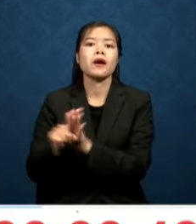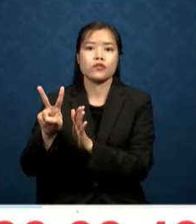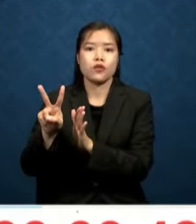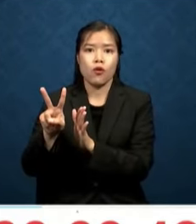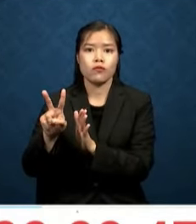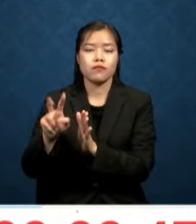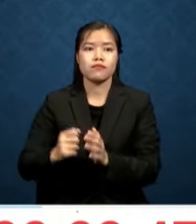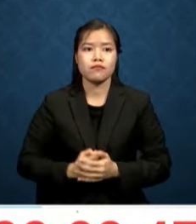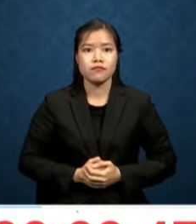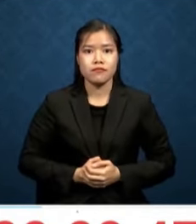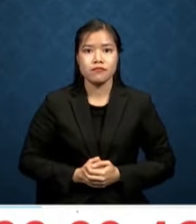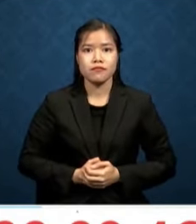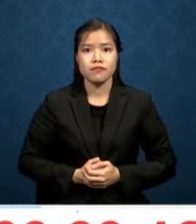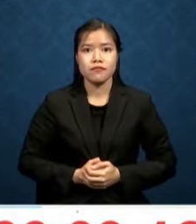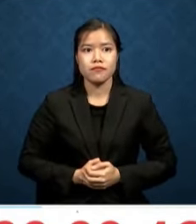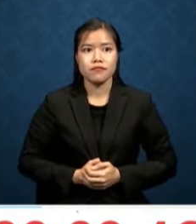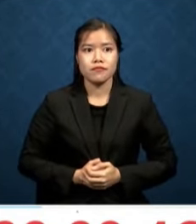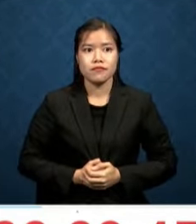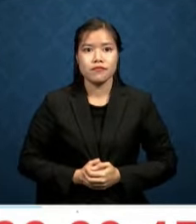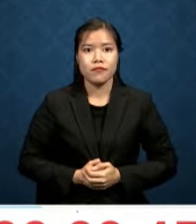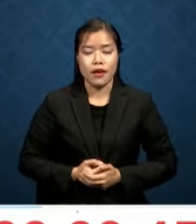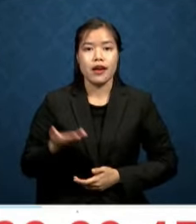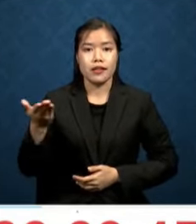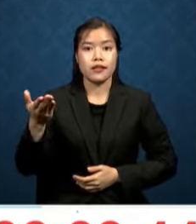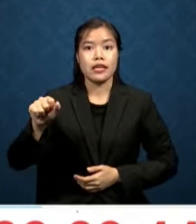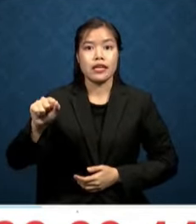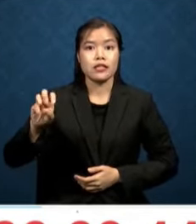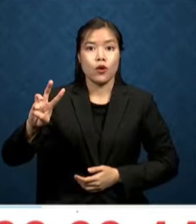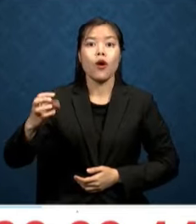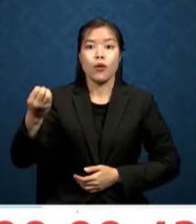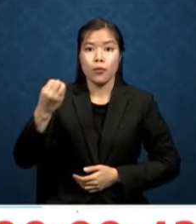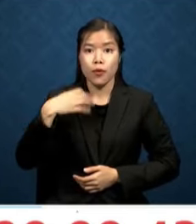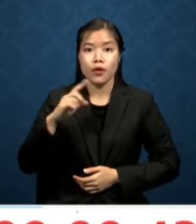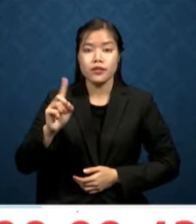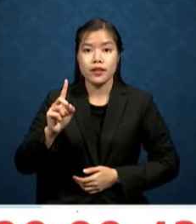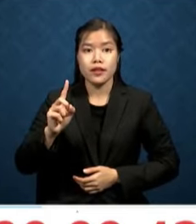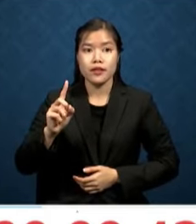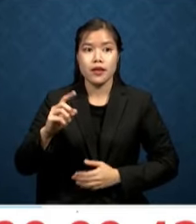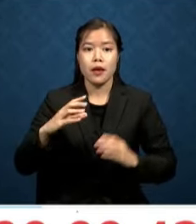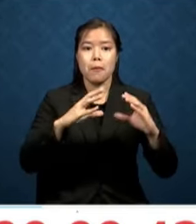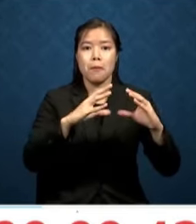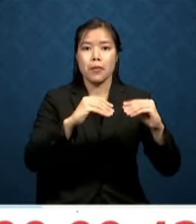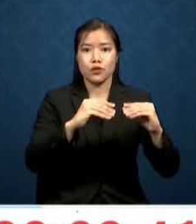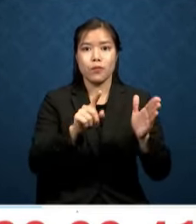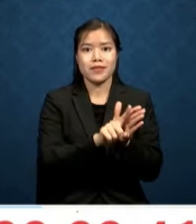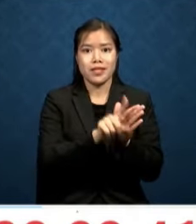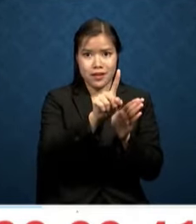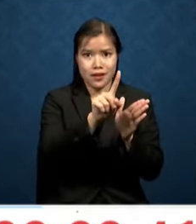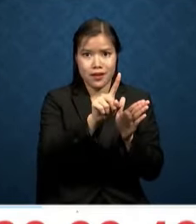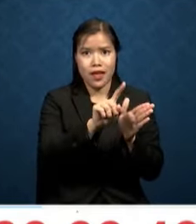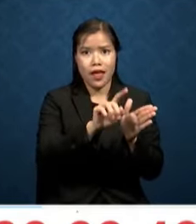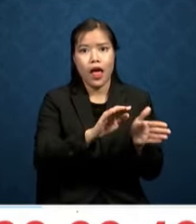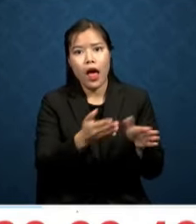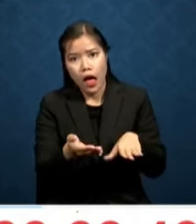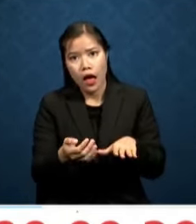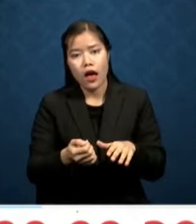ซึ่งก็อย่างที่ท่านสมาชิกผู้ทรงเกียรติได้ตอบไปแล้วนะครับว่าการประชุมครั้งแรกก็ล่มสาเห